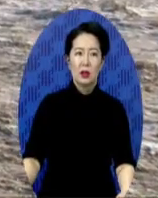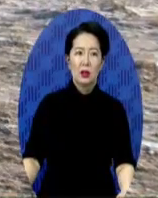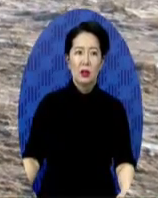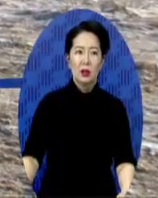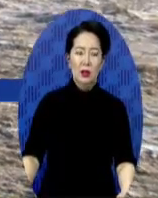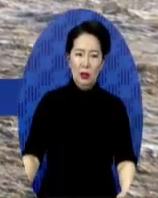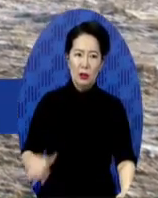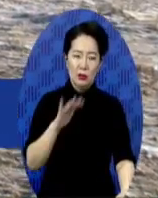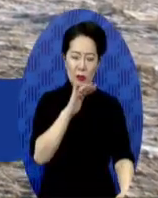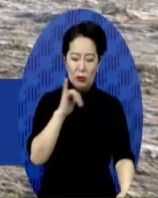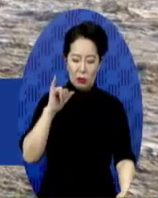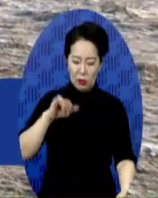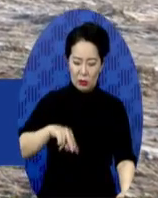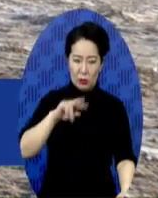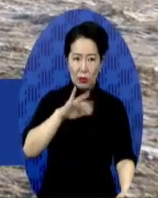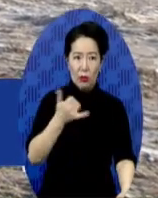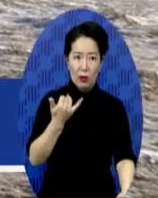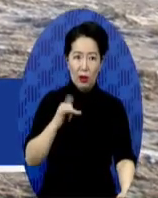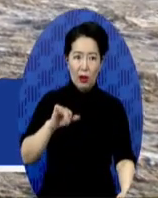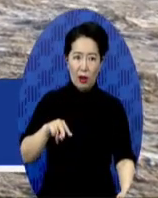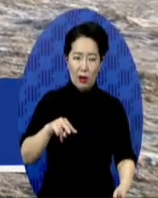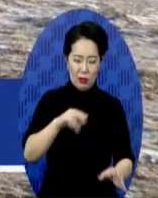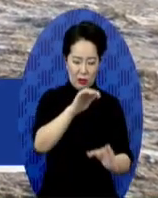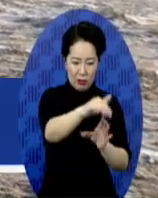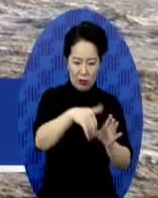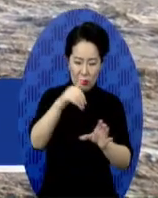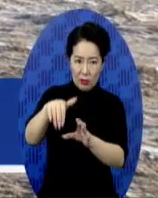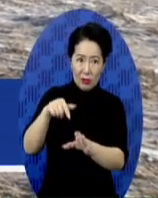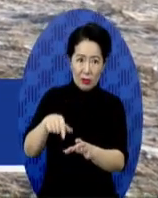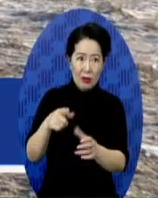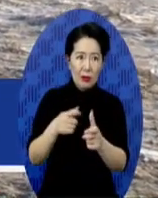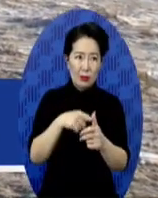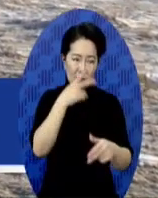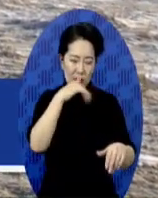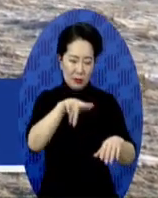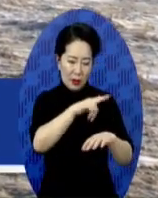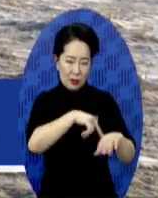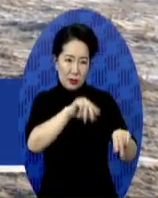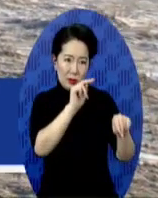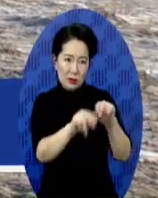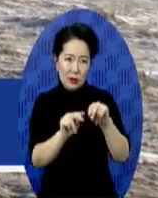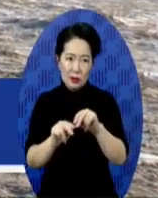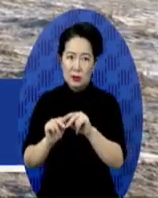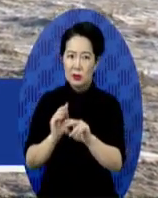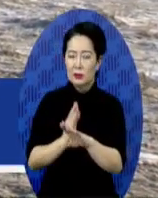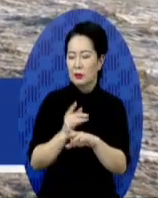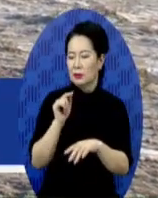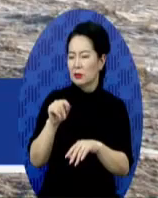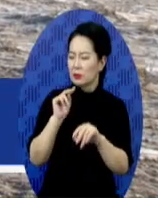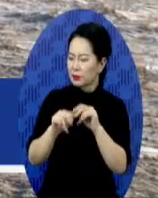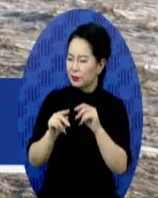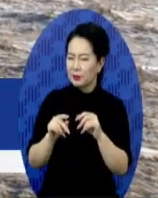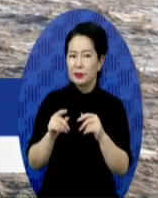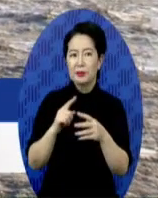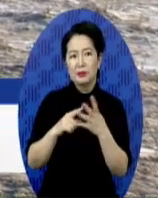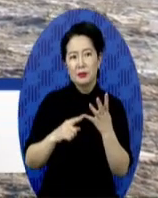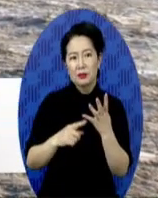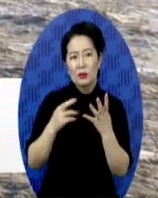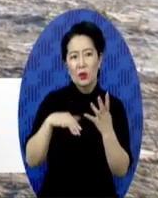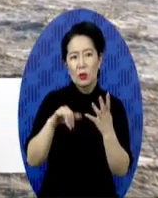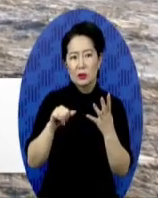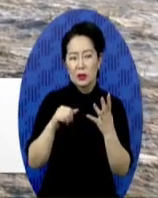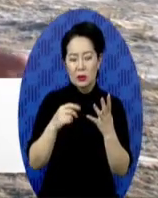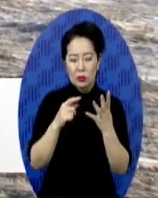Уулархан чиглэлээр олборлолттой явж байгаа аж ахуйн нэгжлэлтэр бас томоохон шалгалт хяналтыг бол хийж хэрэгжүүлсэн. За үүний үр дүнд одоо 4 удаагийн агаарын